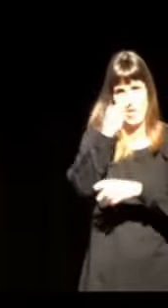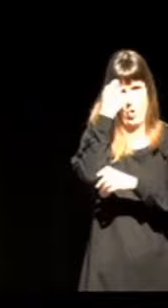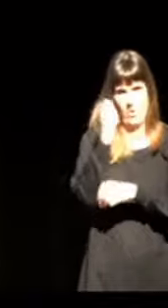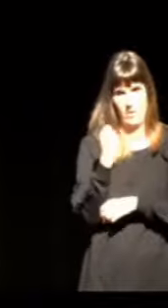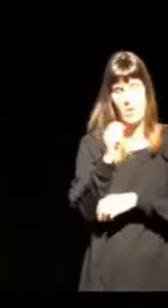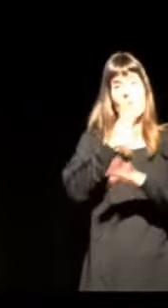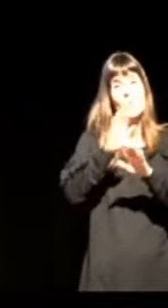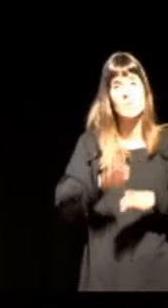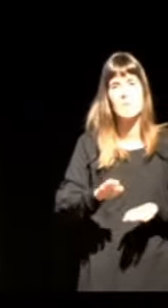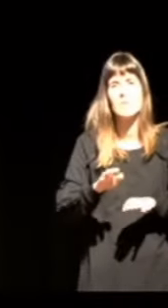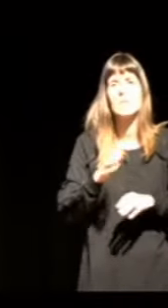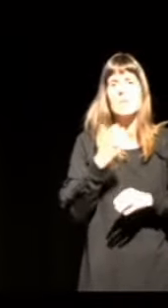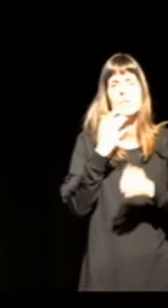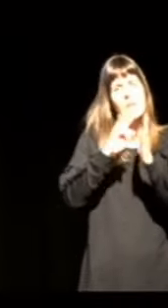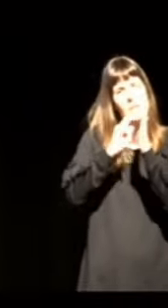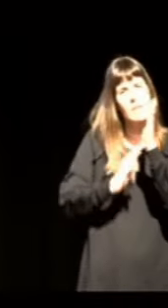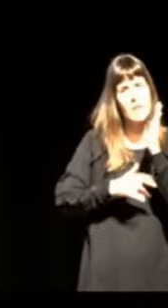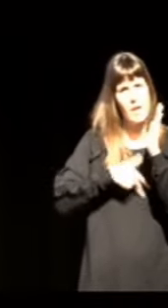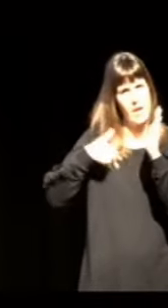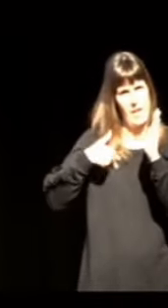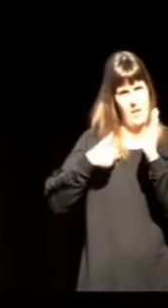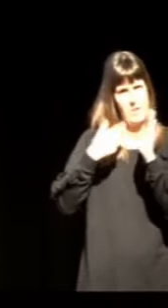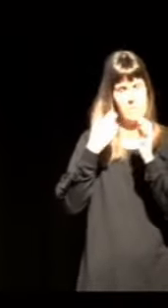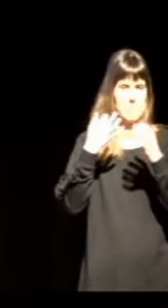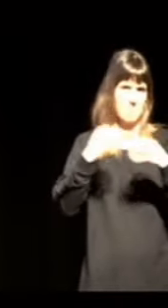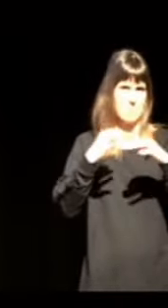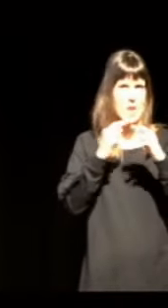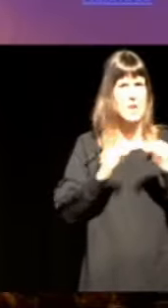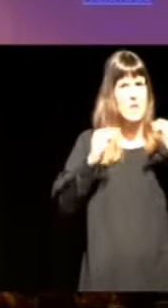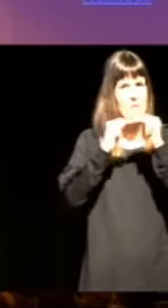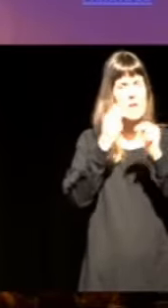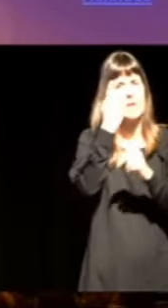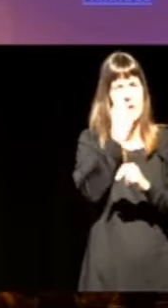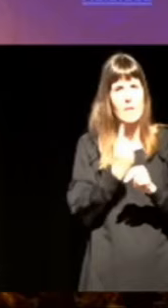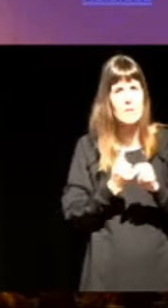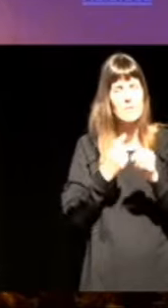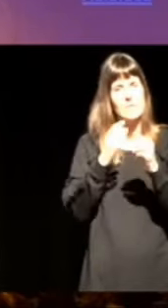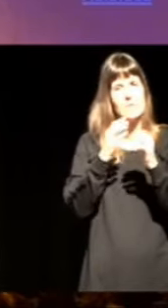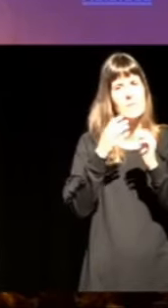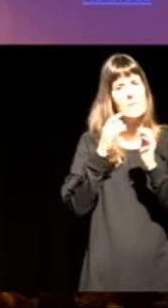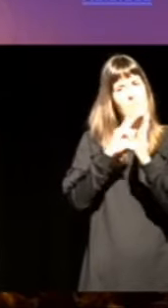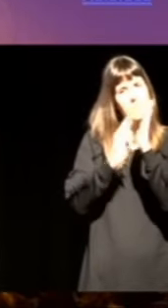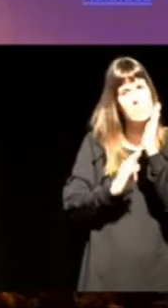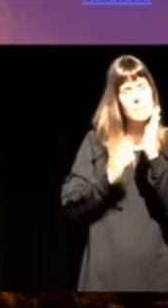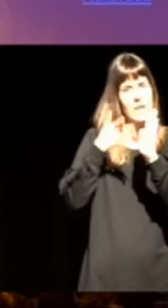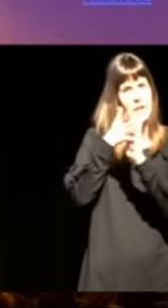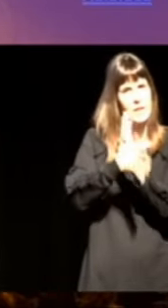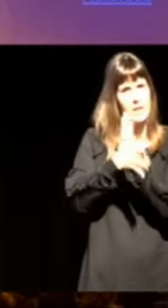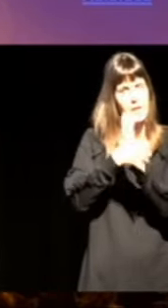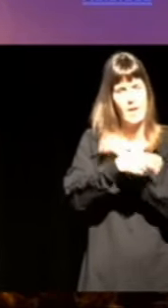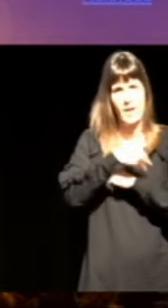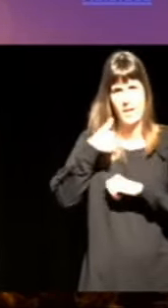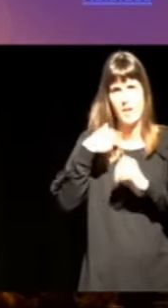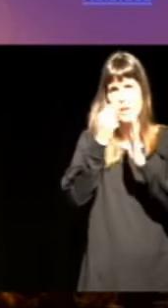azkena, deskribapen orokor bat egiten da, baina baita ere irizpide bakoitzean egiten